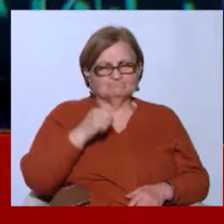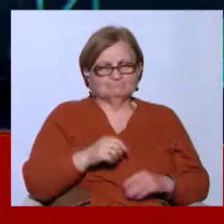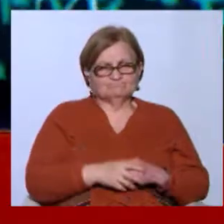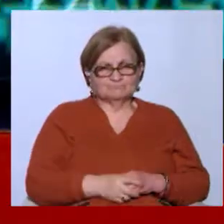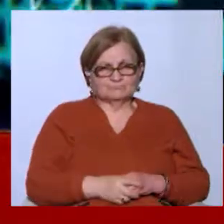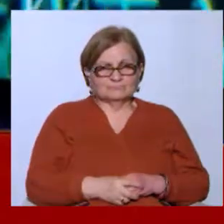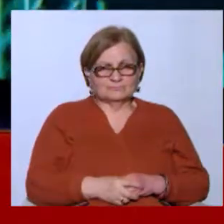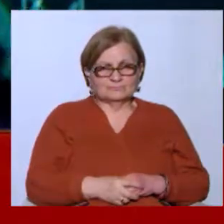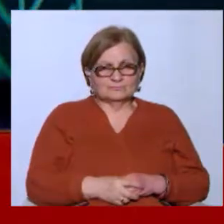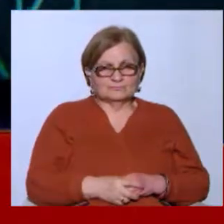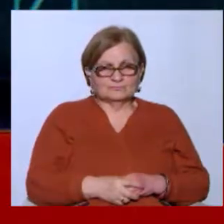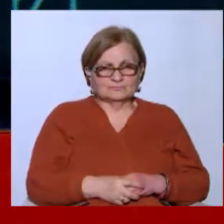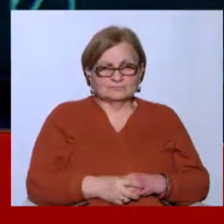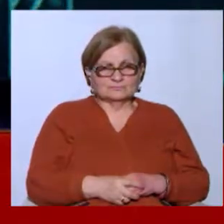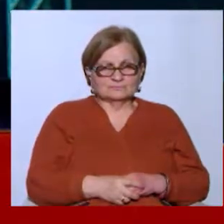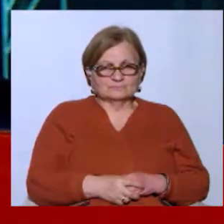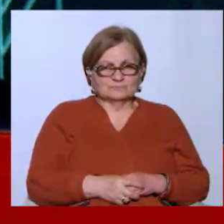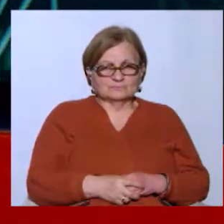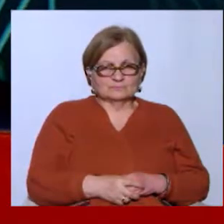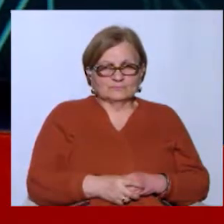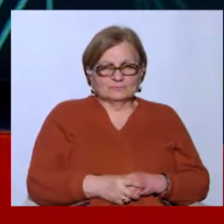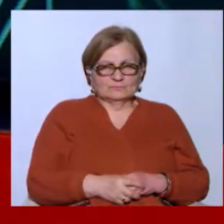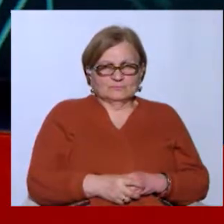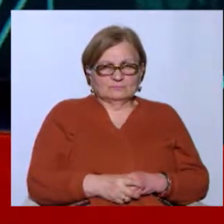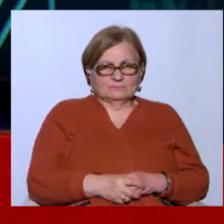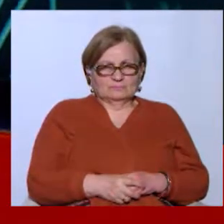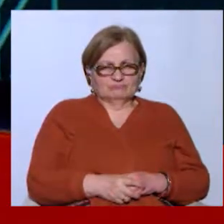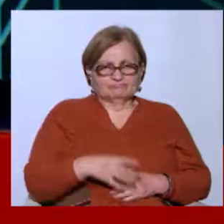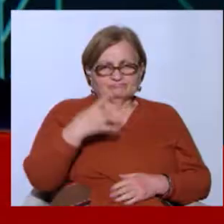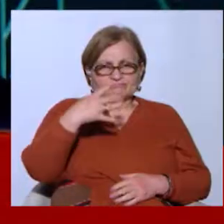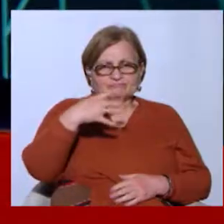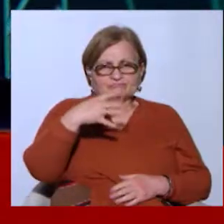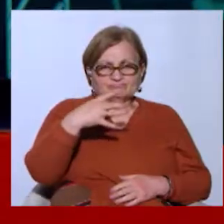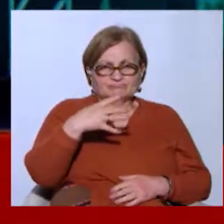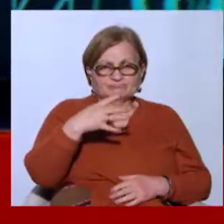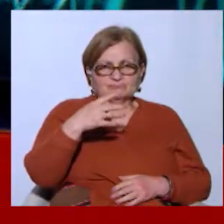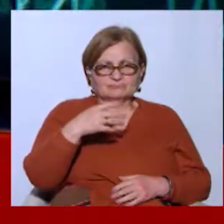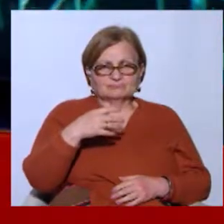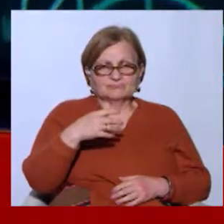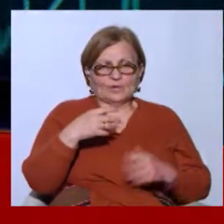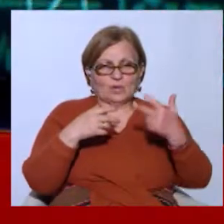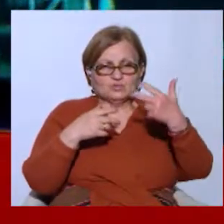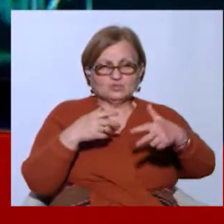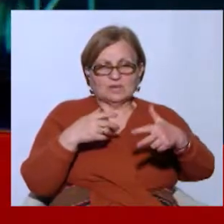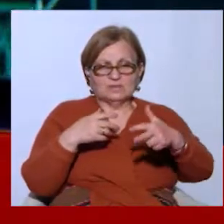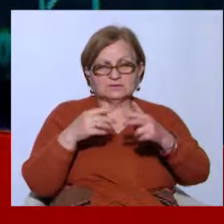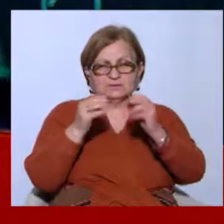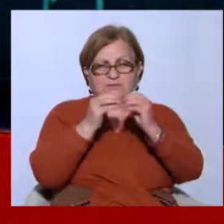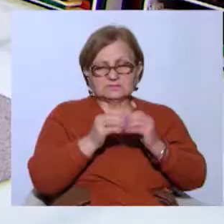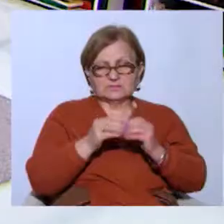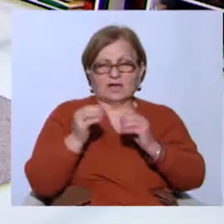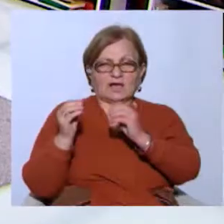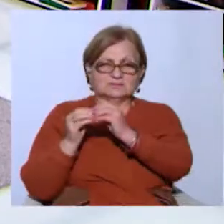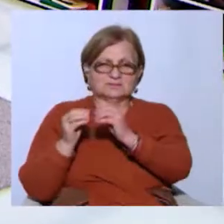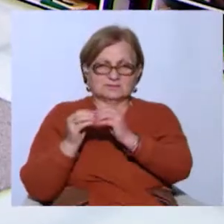დავფიქრობ, ფიქრობ, რომ 40 ეს არის 30 და 10, 4 ათეულია, ხომ? 1